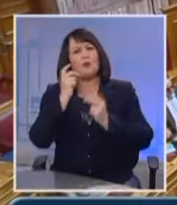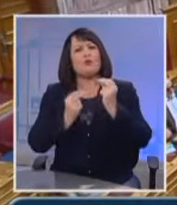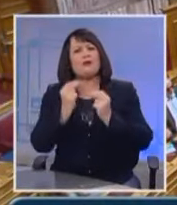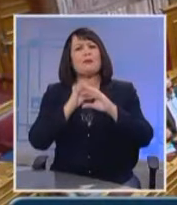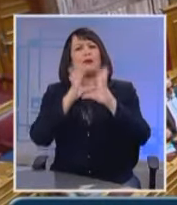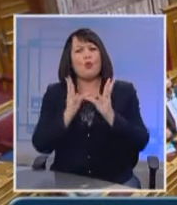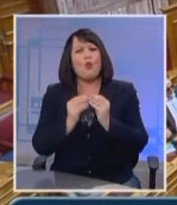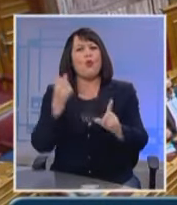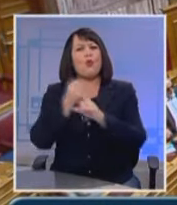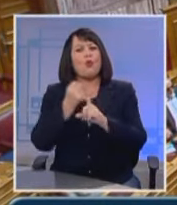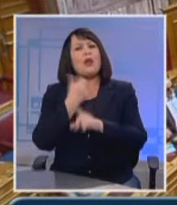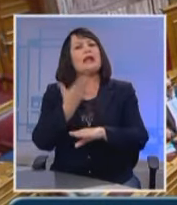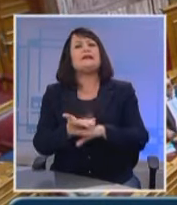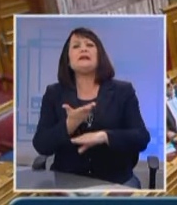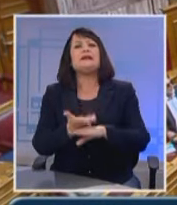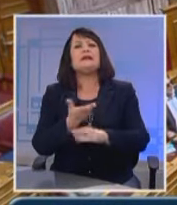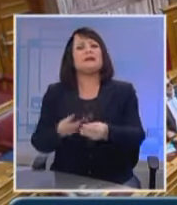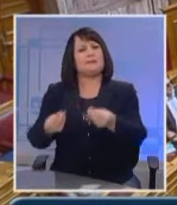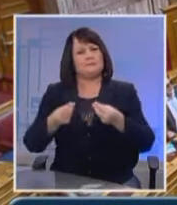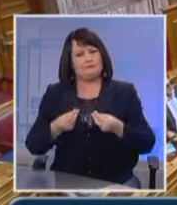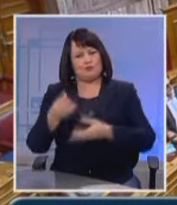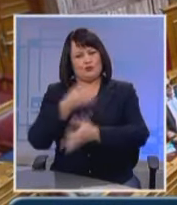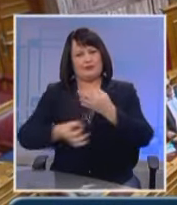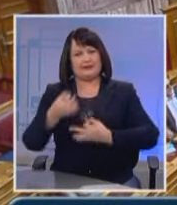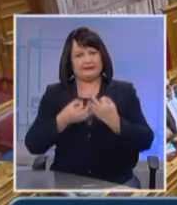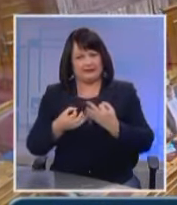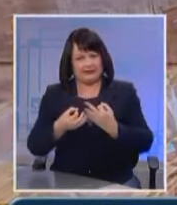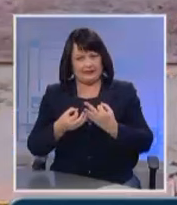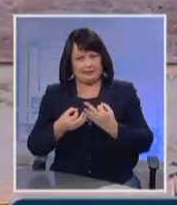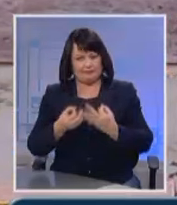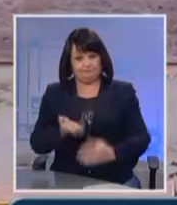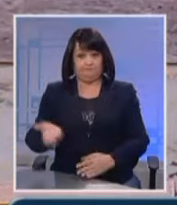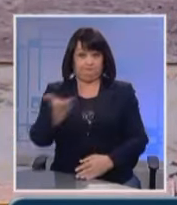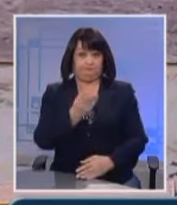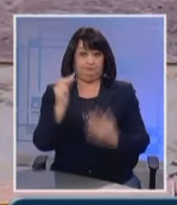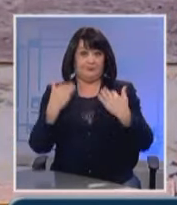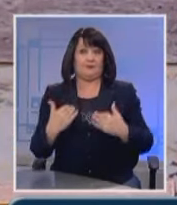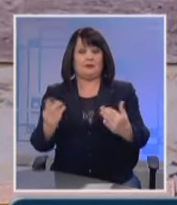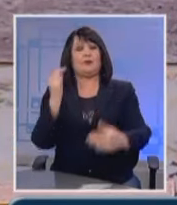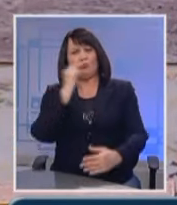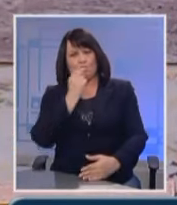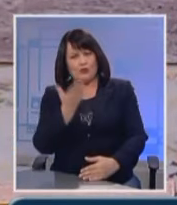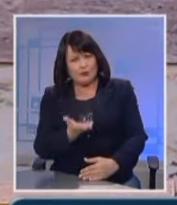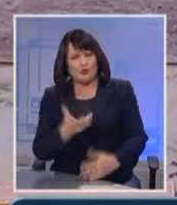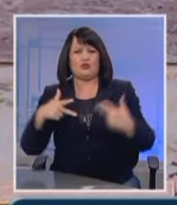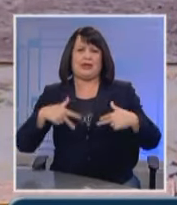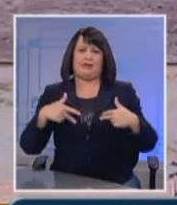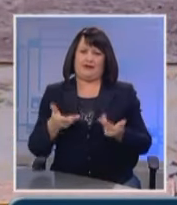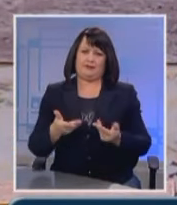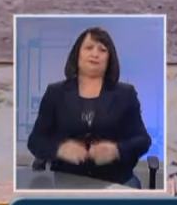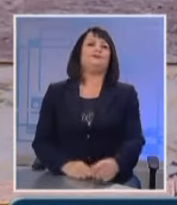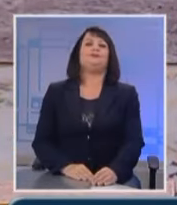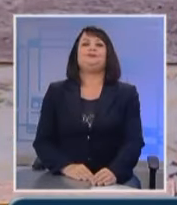και διεκδικήσεων με τα οποία έθεσαν ενώπιον του Πρωθυπουργού και της κυβέρνησης.